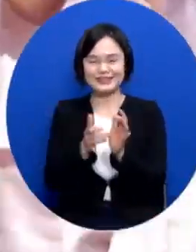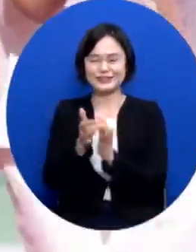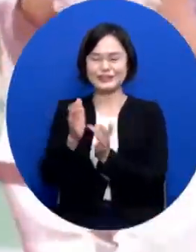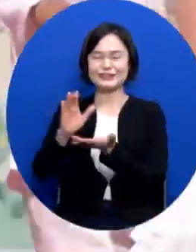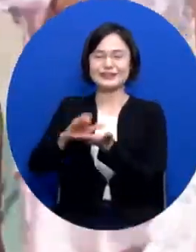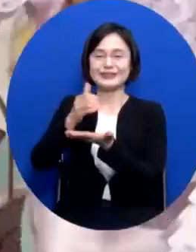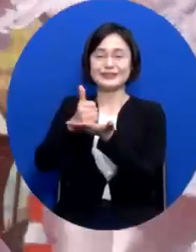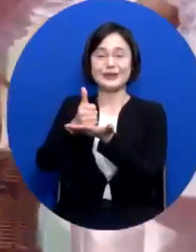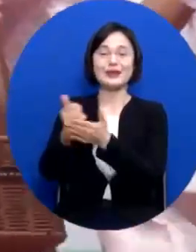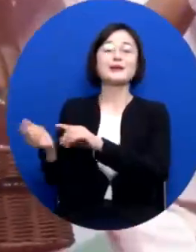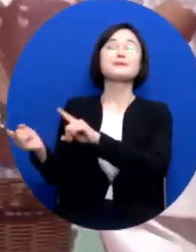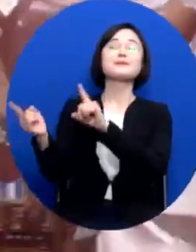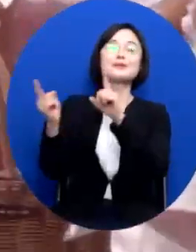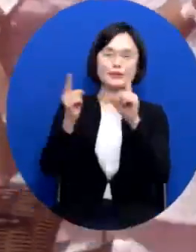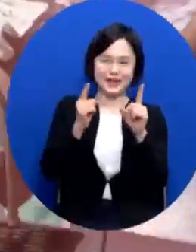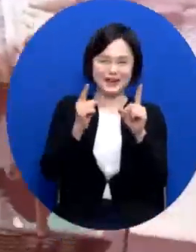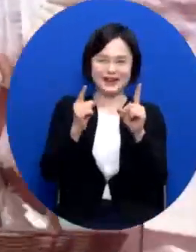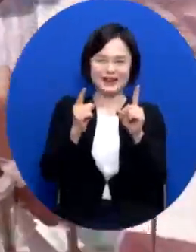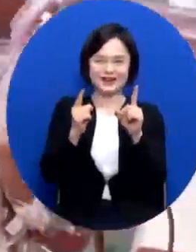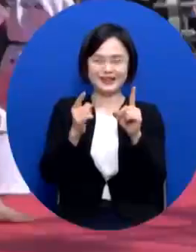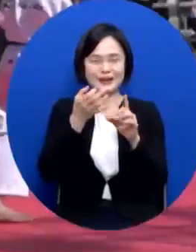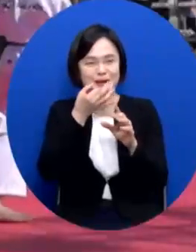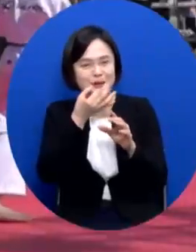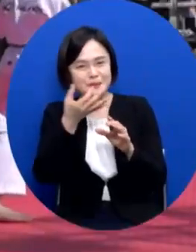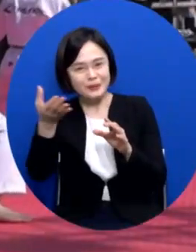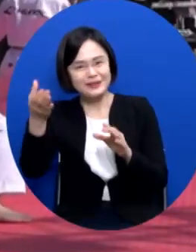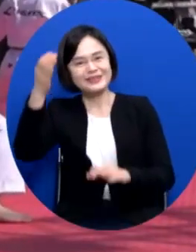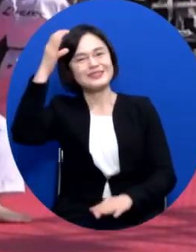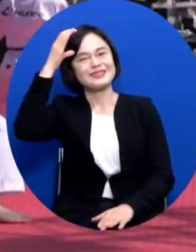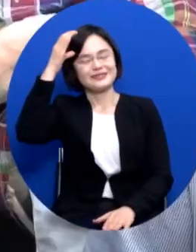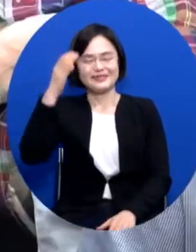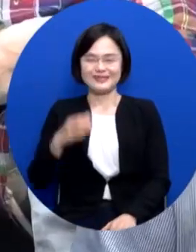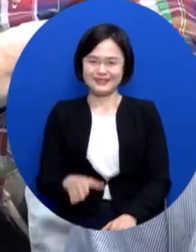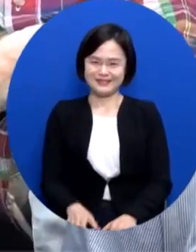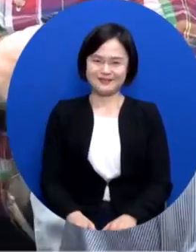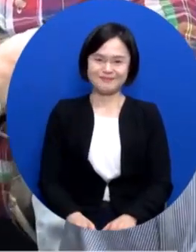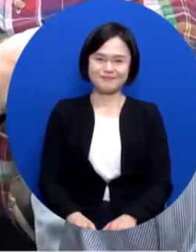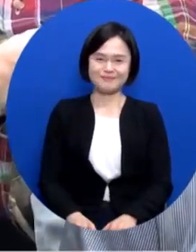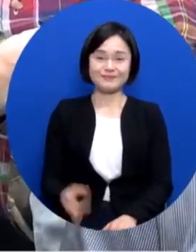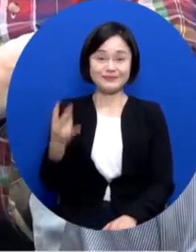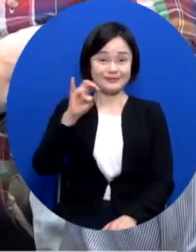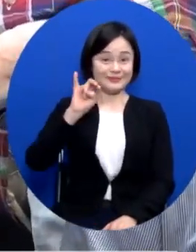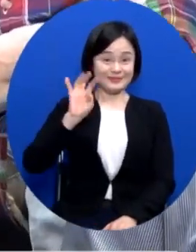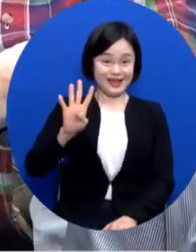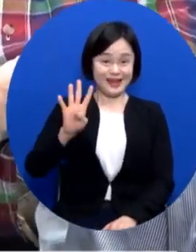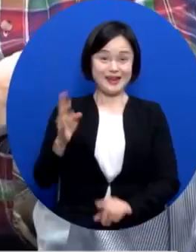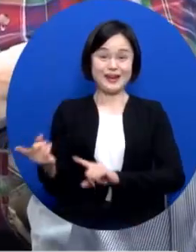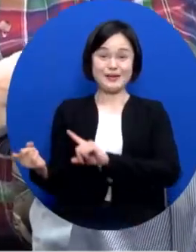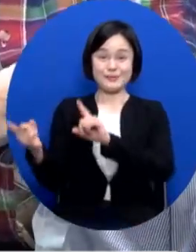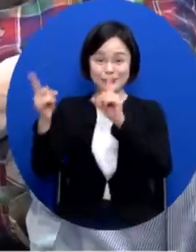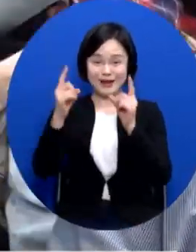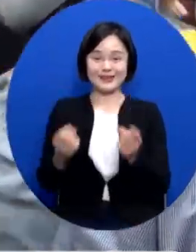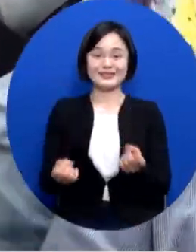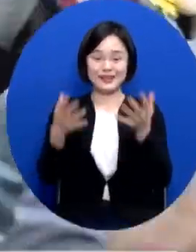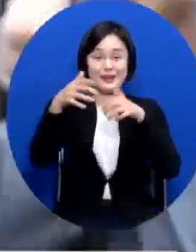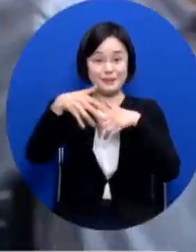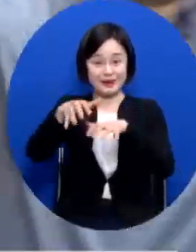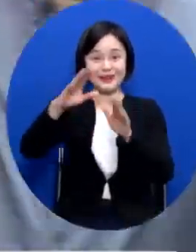찾은 시민들에게 오롯이 전달되길 기대해 봅니다. 2024